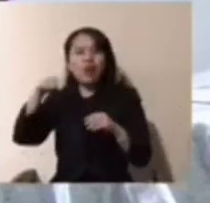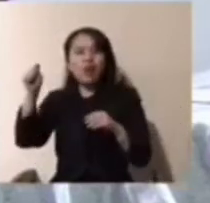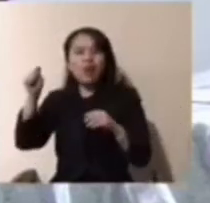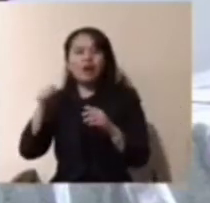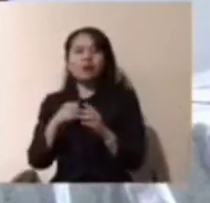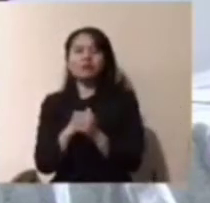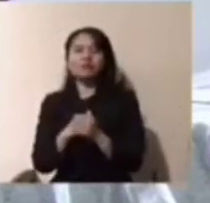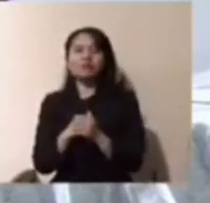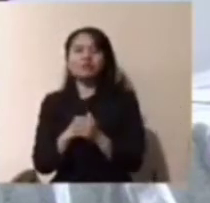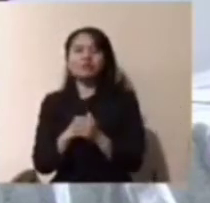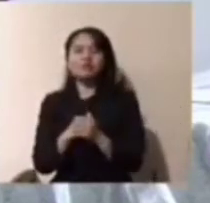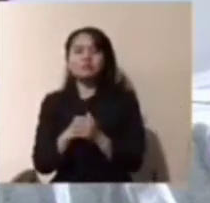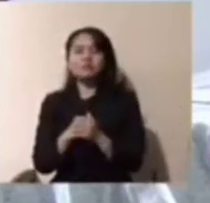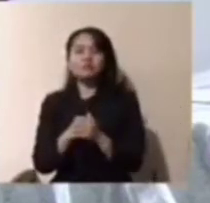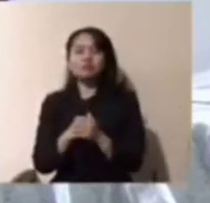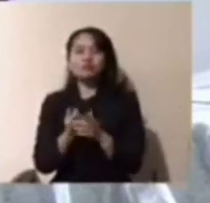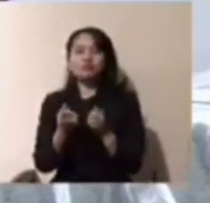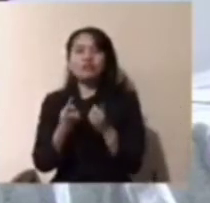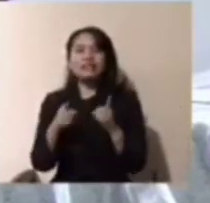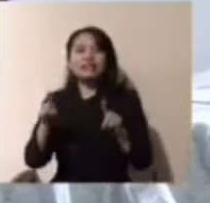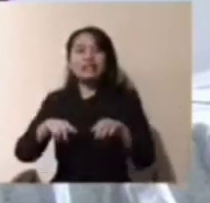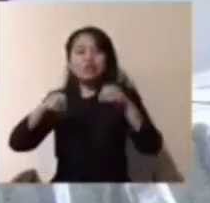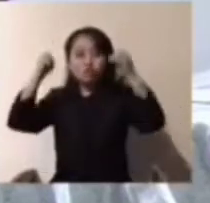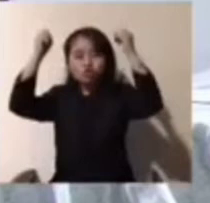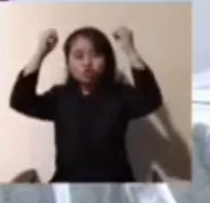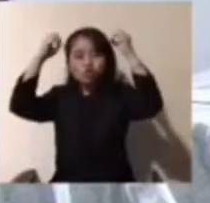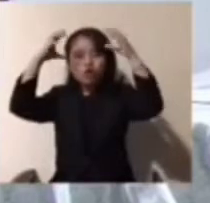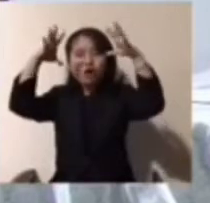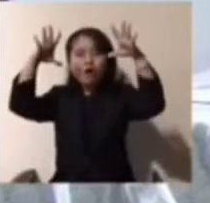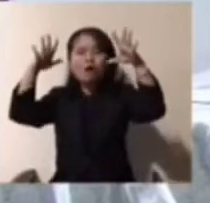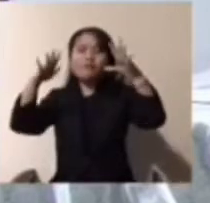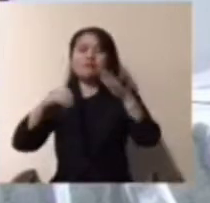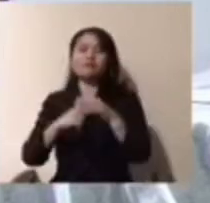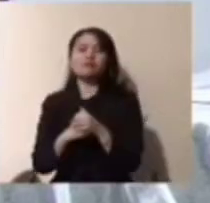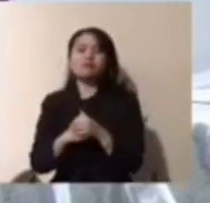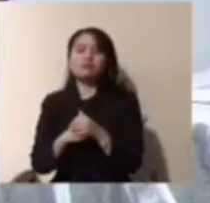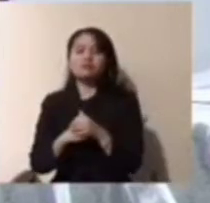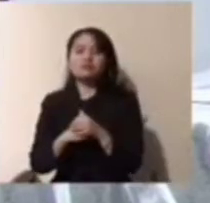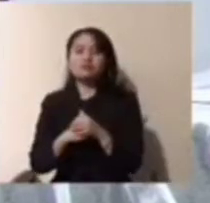dinyalakan menjadi terang benderang.